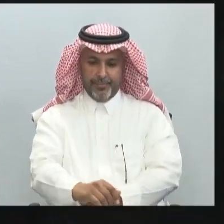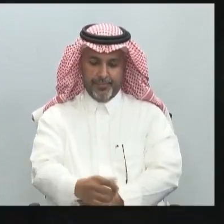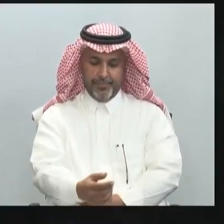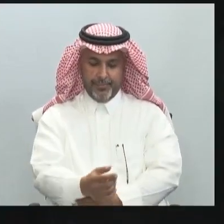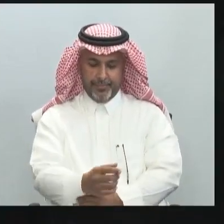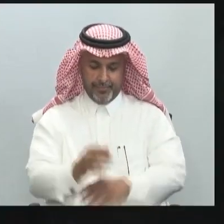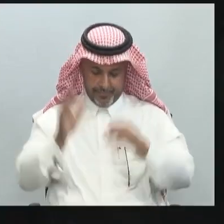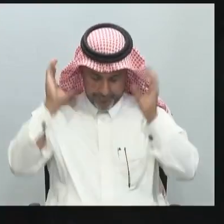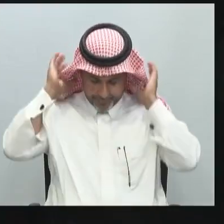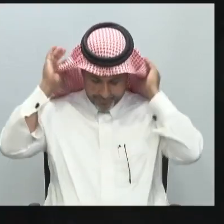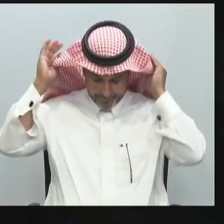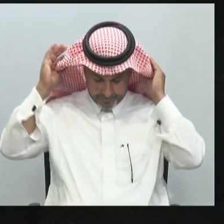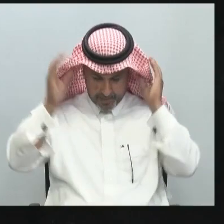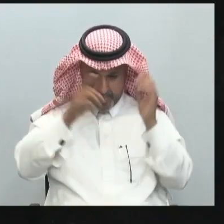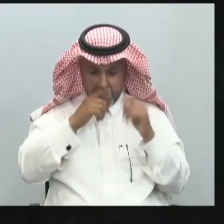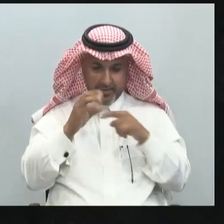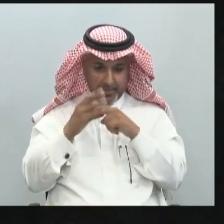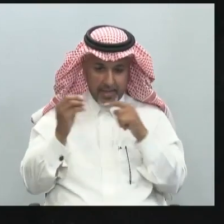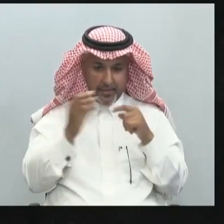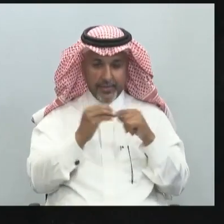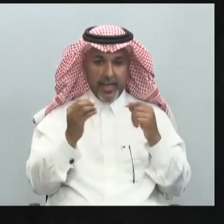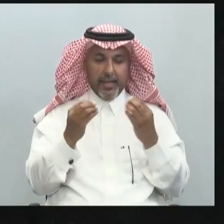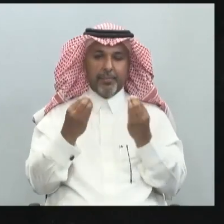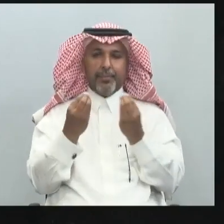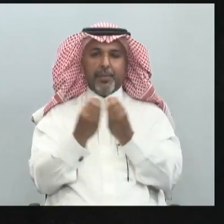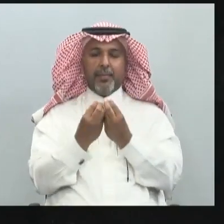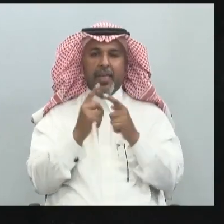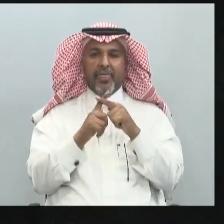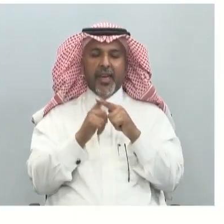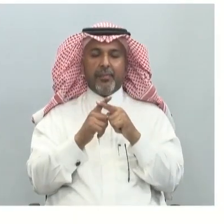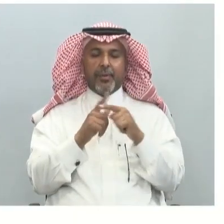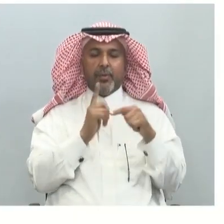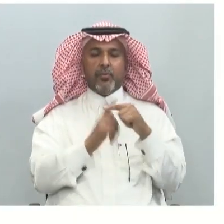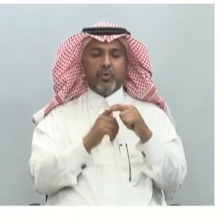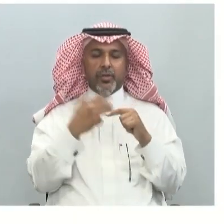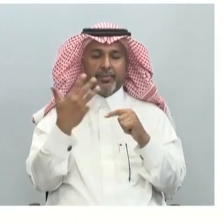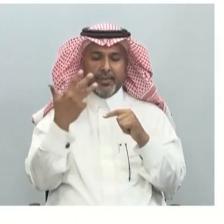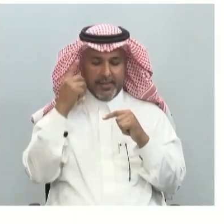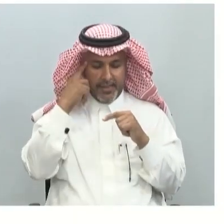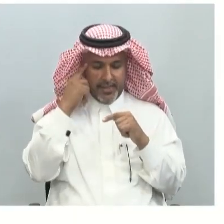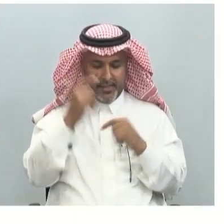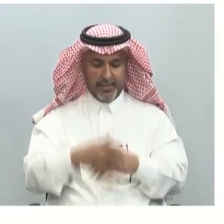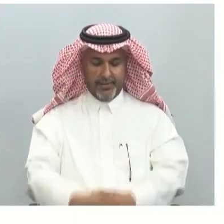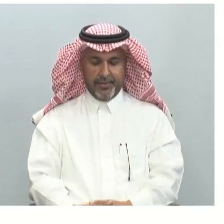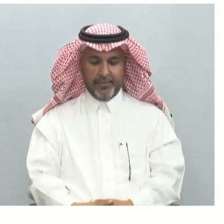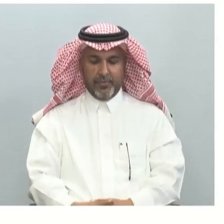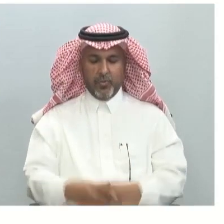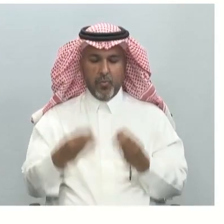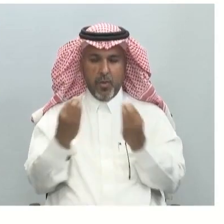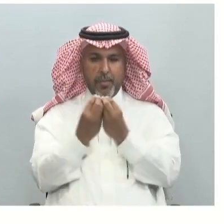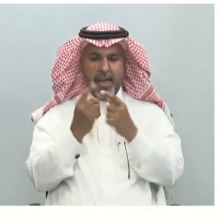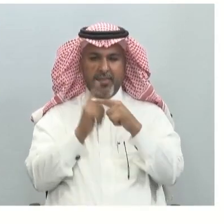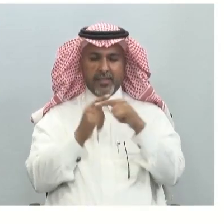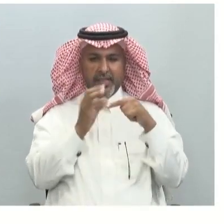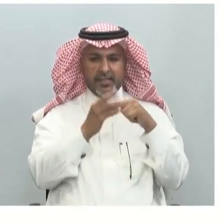سالبين فالاقرب هنا او الاصح ان كلا العددين سالبين يعني مره اخرى اسال